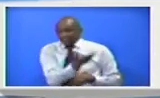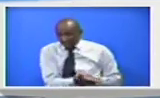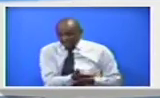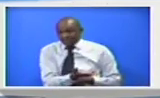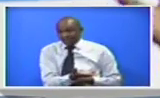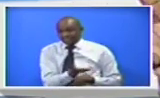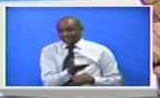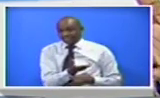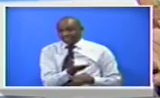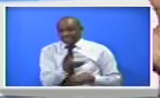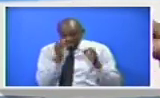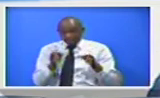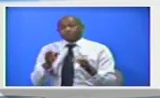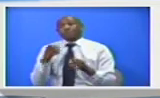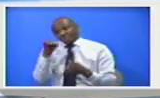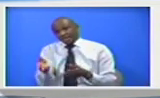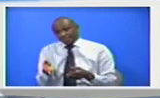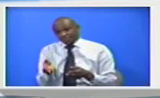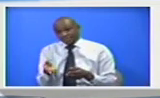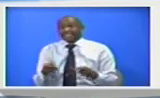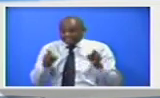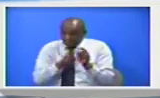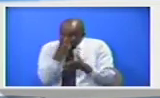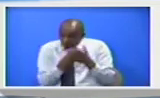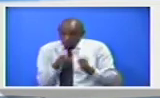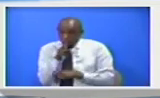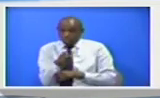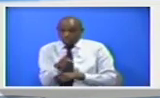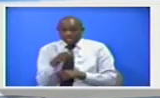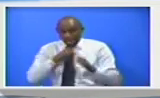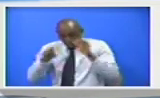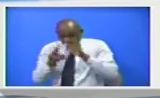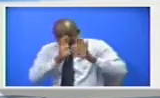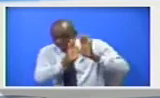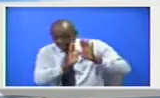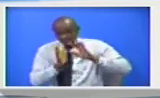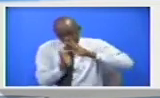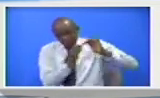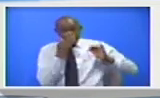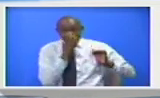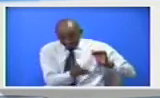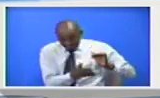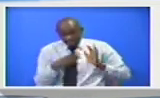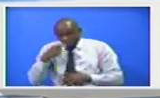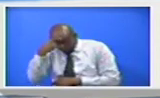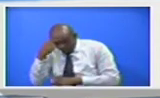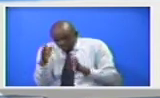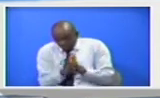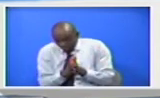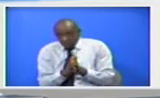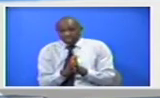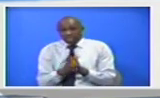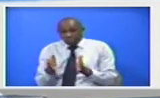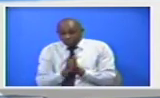msimamizi wa mawaziri ameanguka mtihani. Na wao wawili manaibu wake ni kusaidia